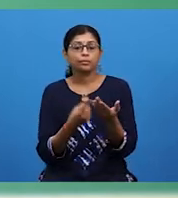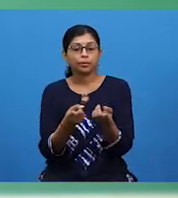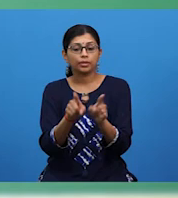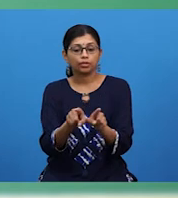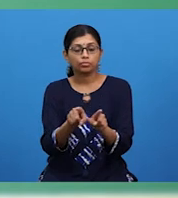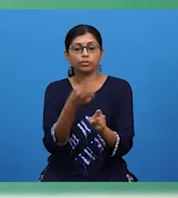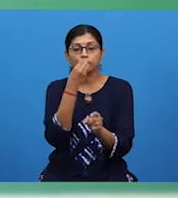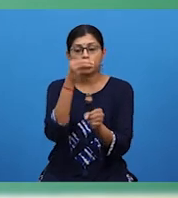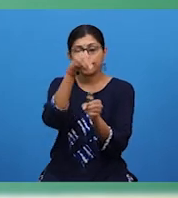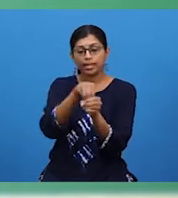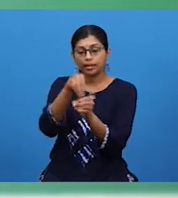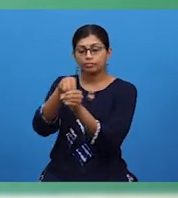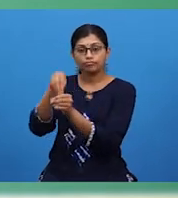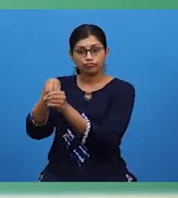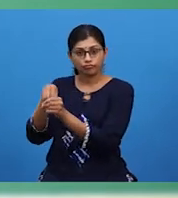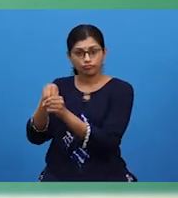pencernaan.